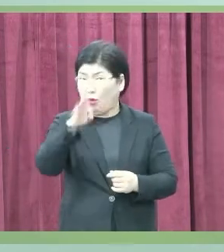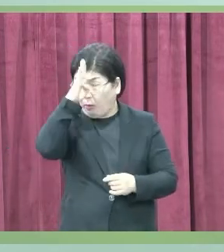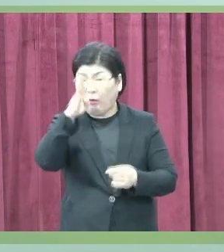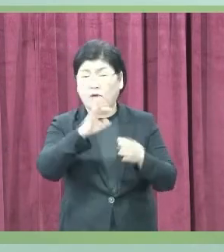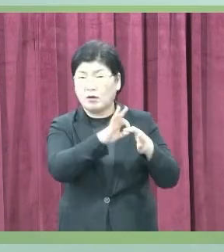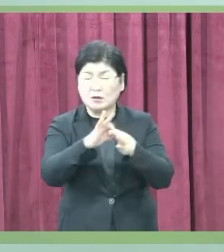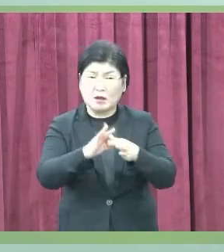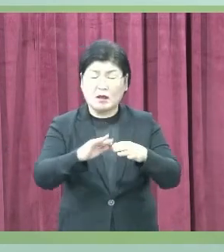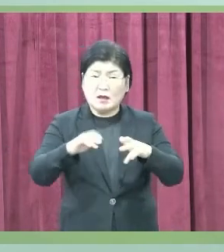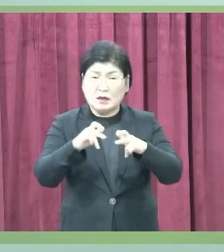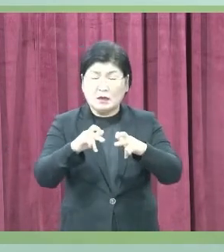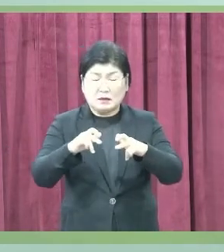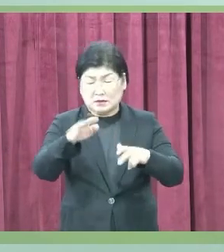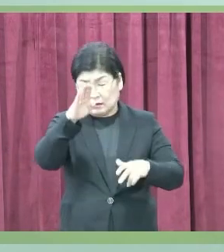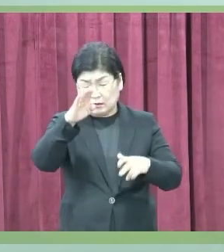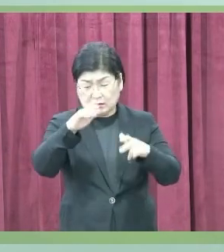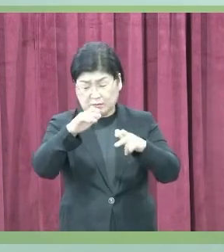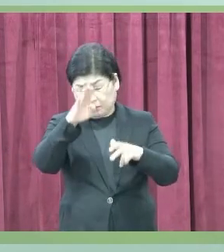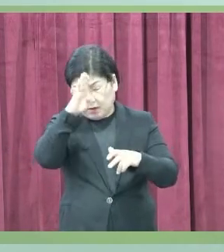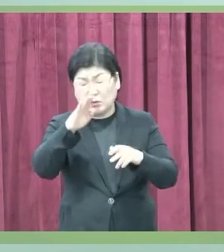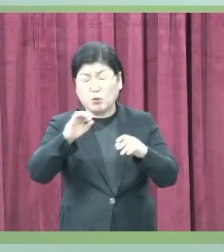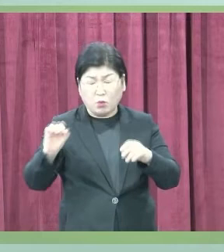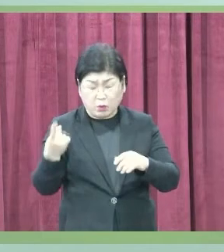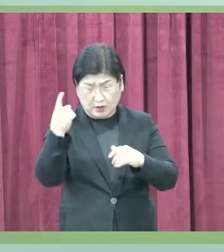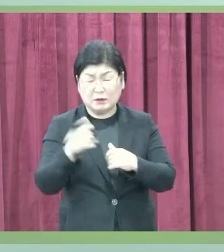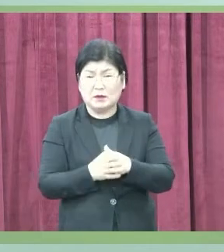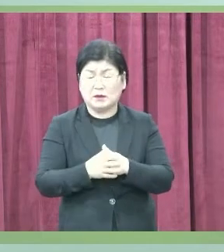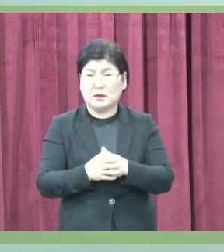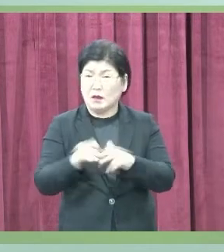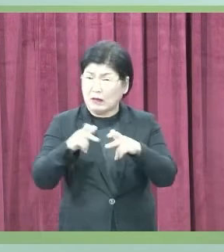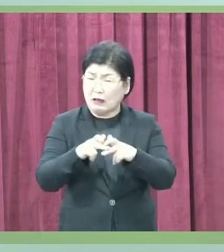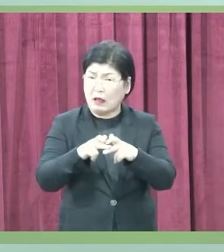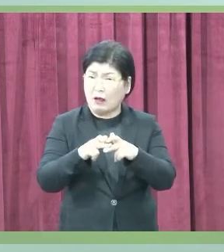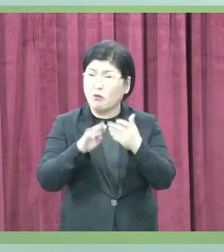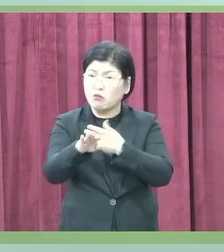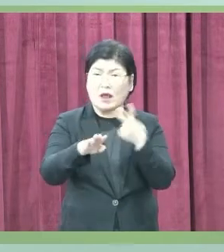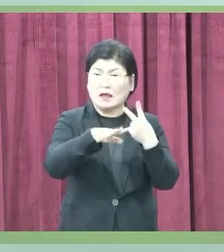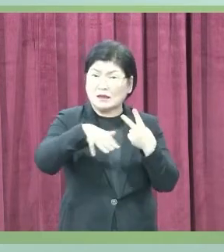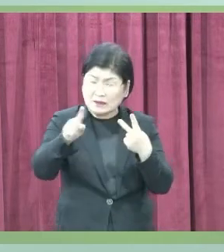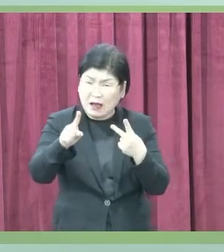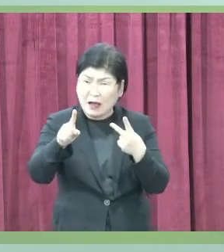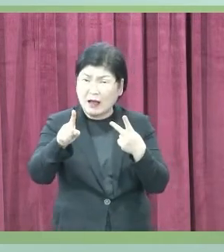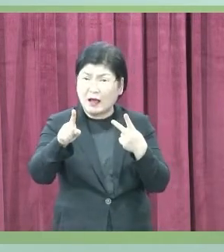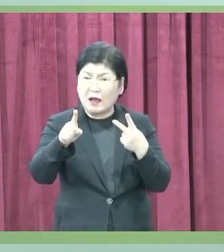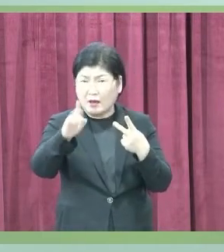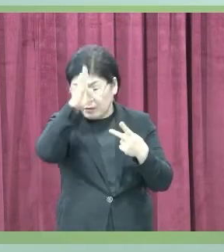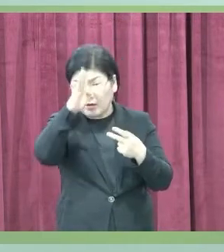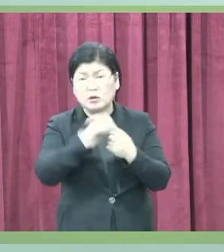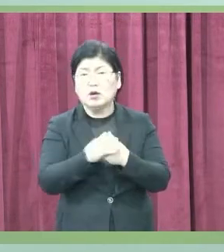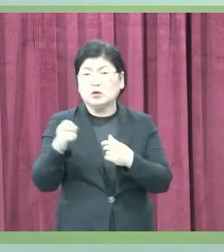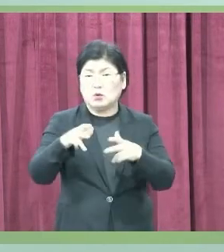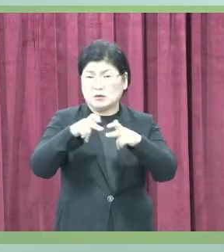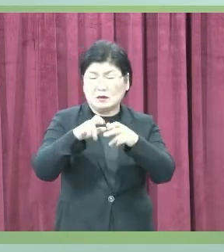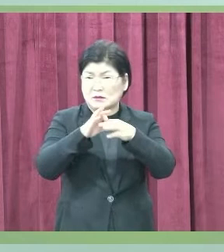질환들을 장애의 원인 질환, 프라이머리 컨디션과 장애로 인한 2차 질환, 그러니까 세컨더리 컨디션과 또